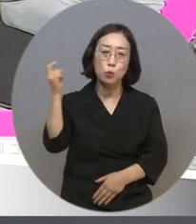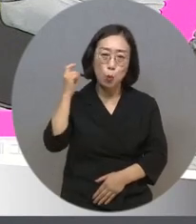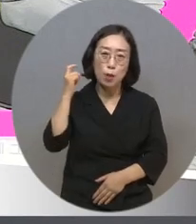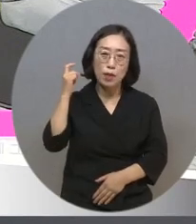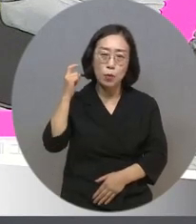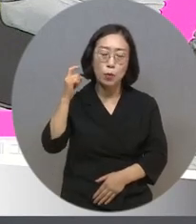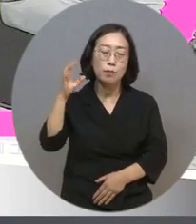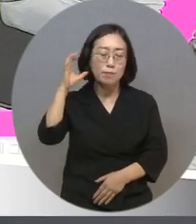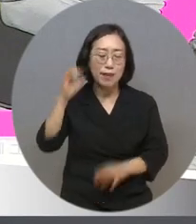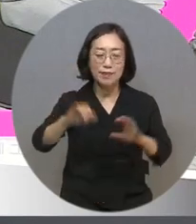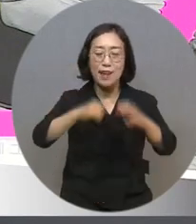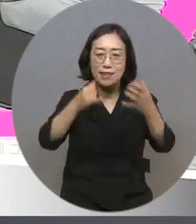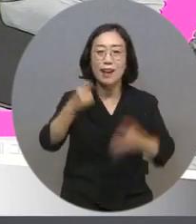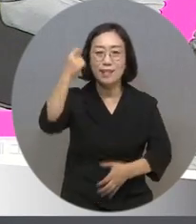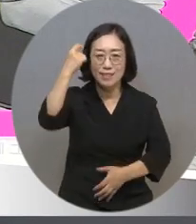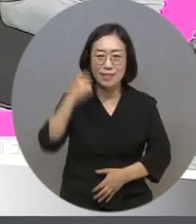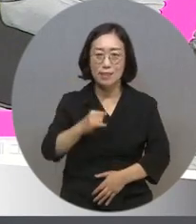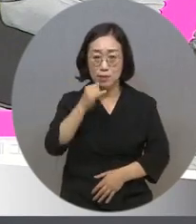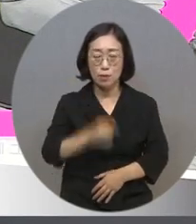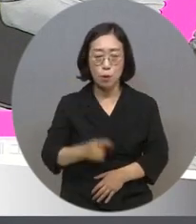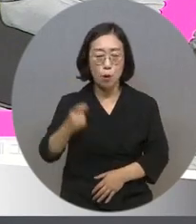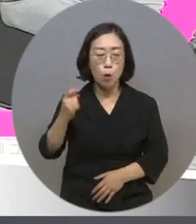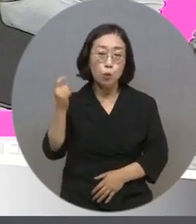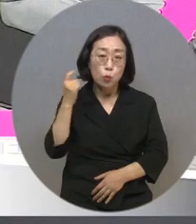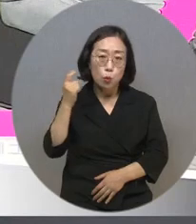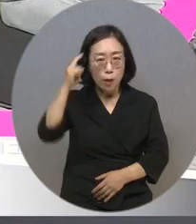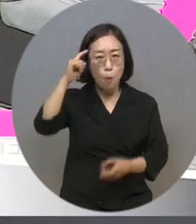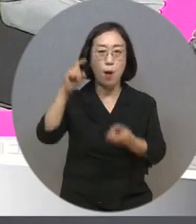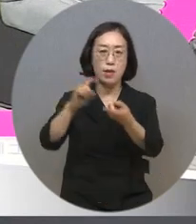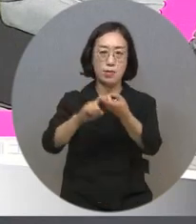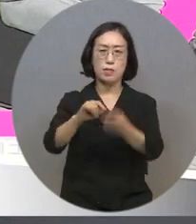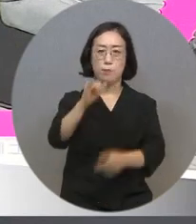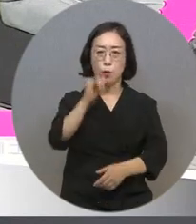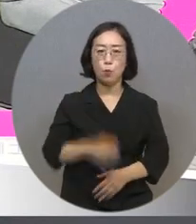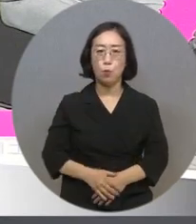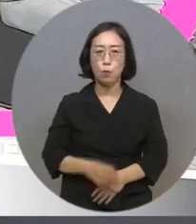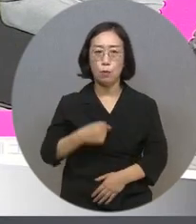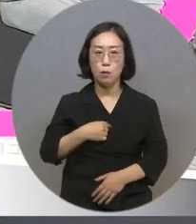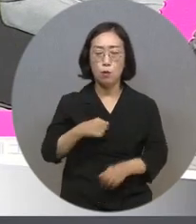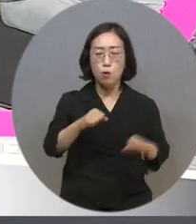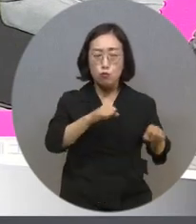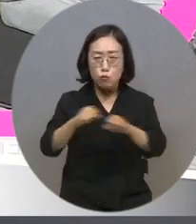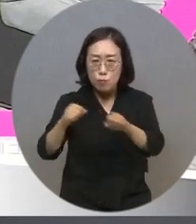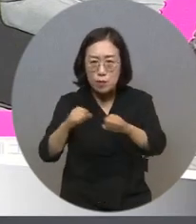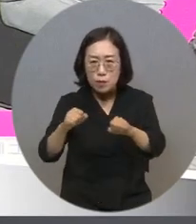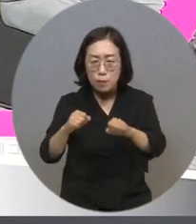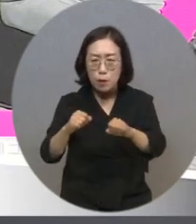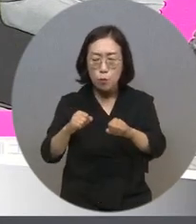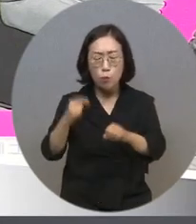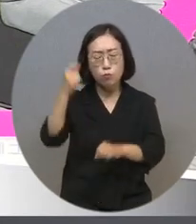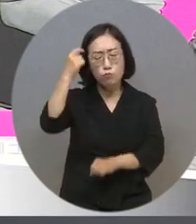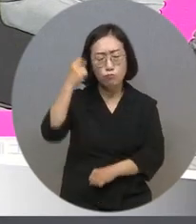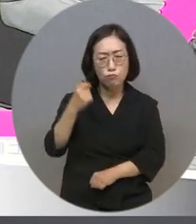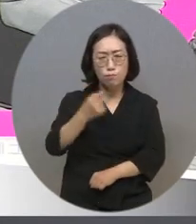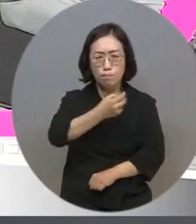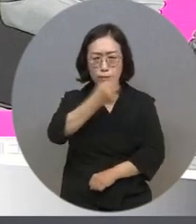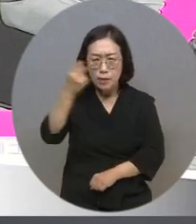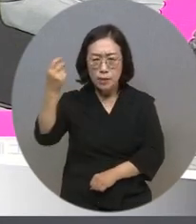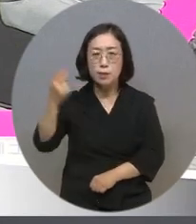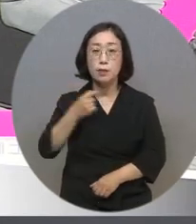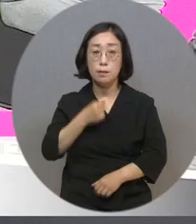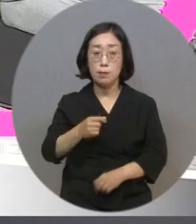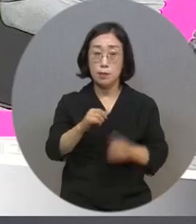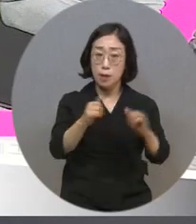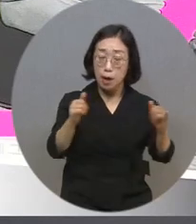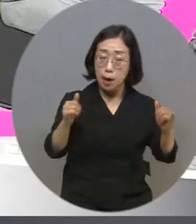되는 것 같아요. 그래서 소리에도 관심이 있고 저는 움직임에도 관심이 있는데 그래서 어떤 사물이나